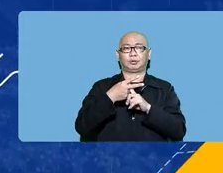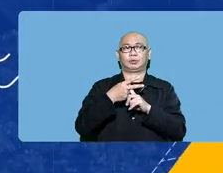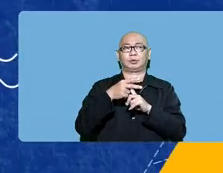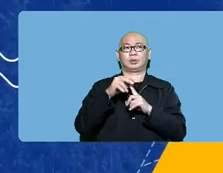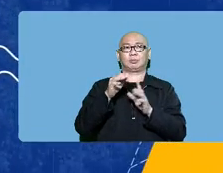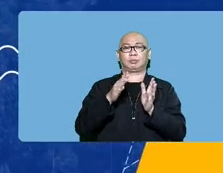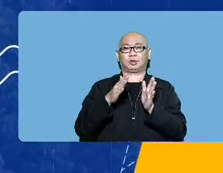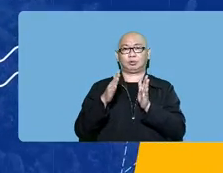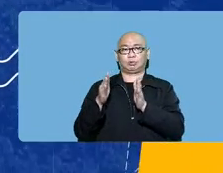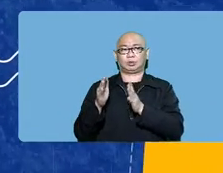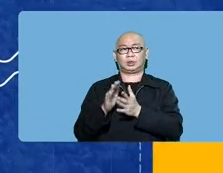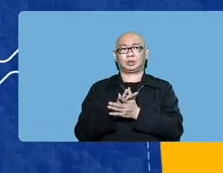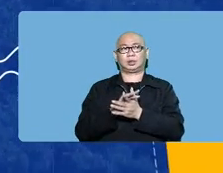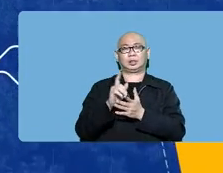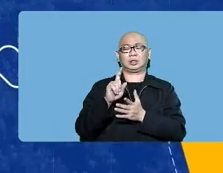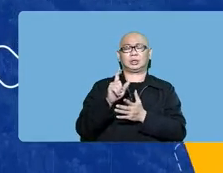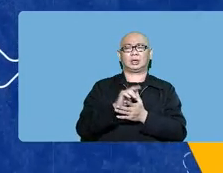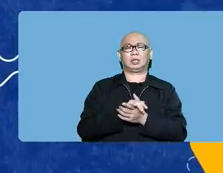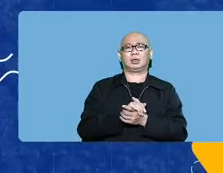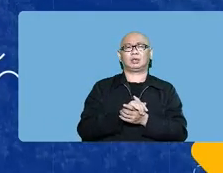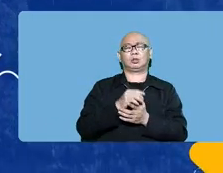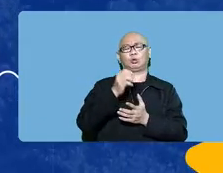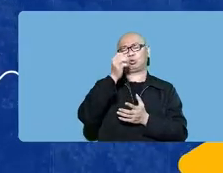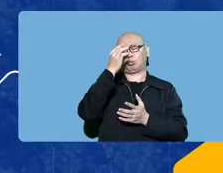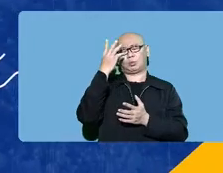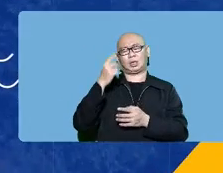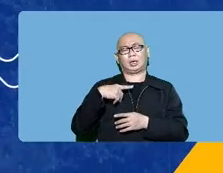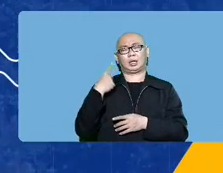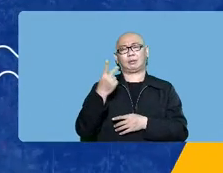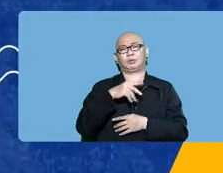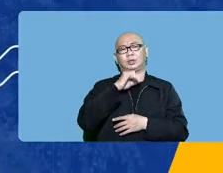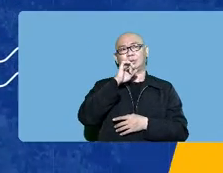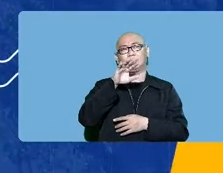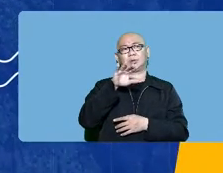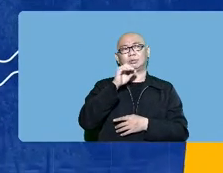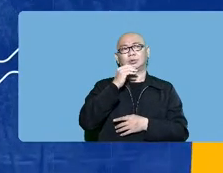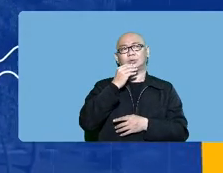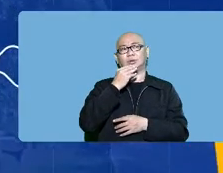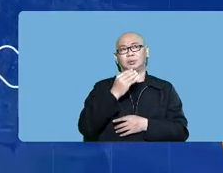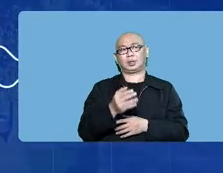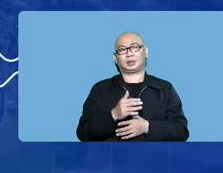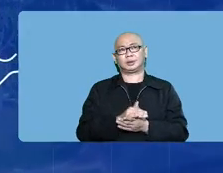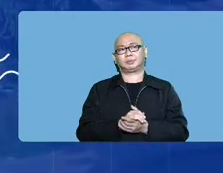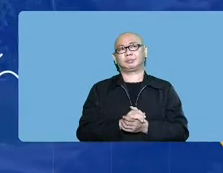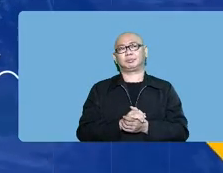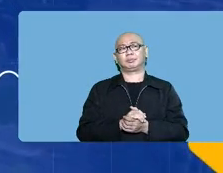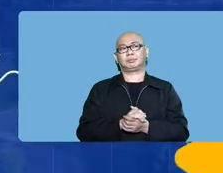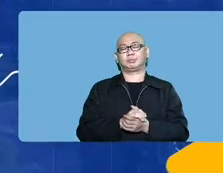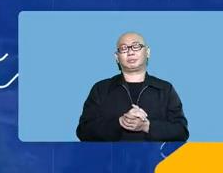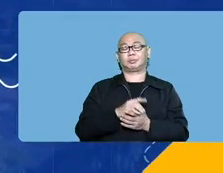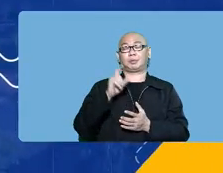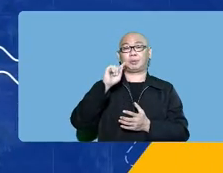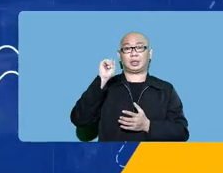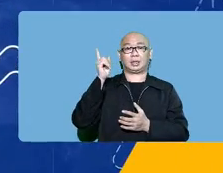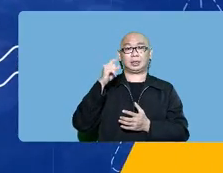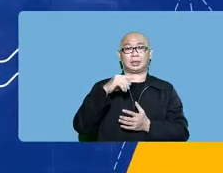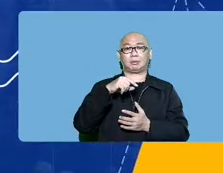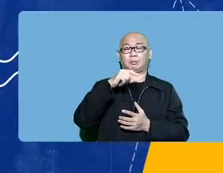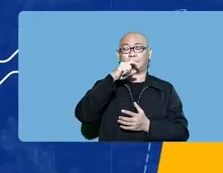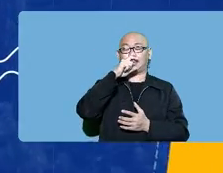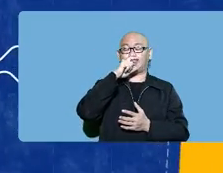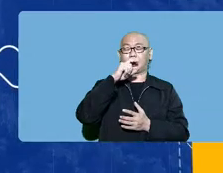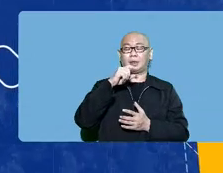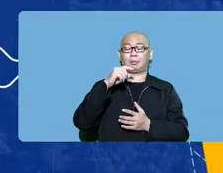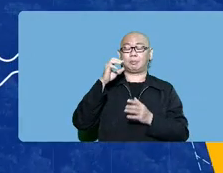Yang berikutnya, tidak lupa kami menyampaikan ucapan terima kasih kepada pemerintah, yaitu Bapak